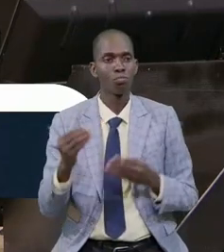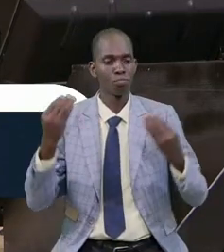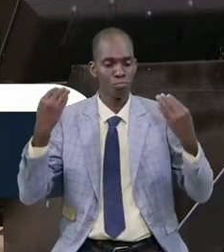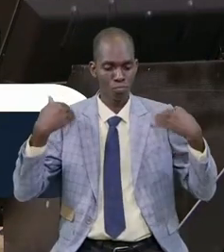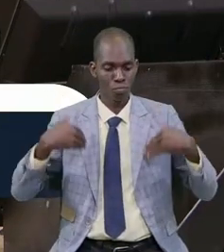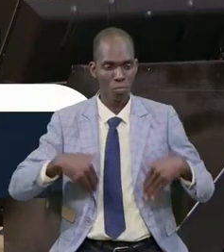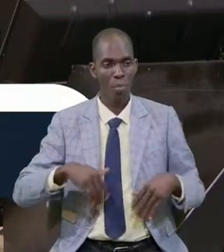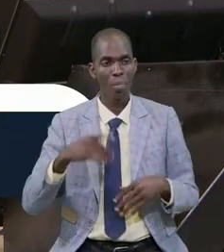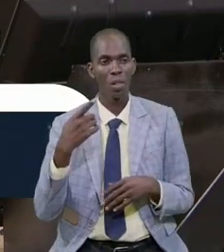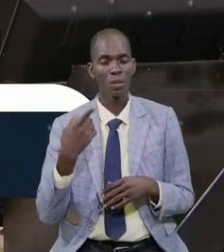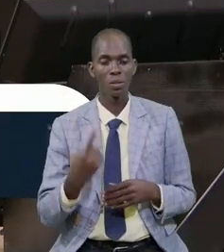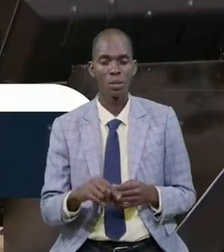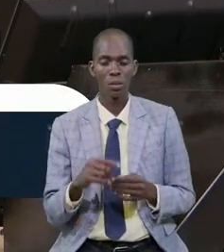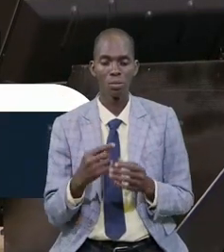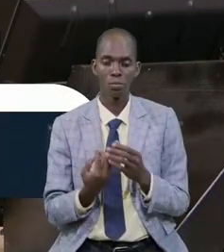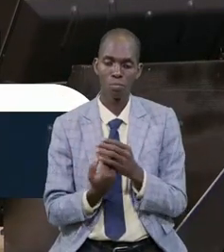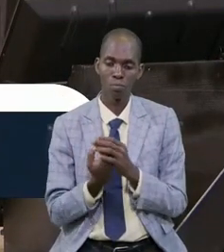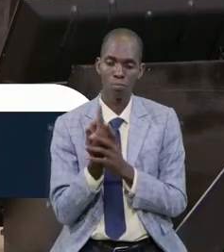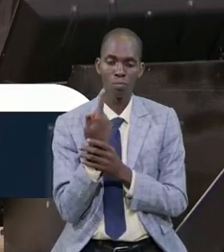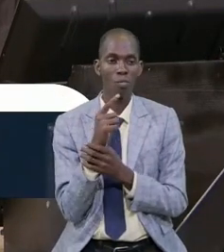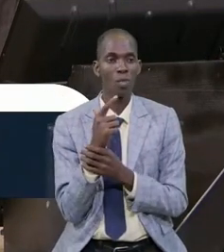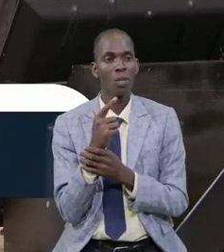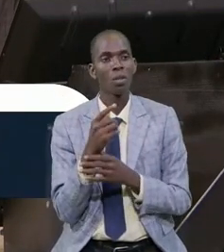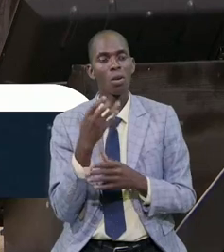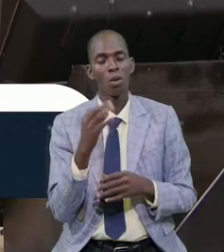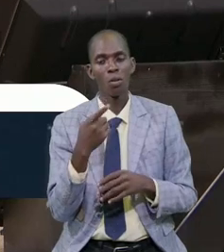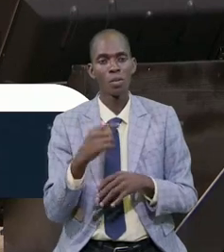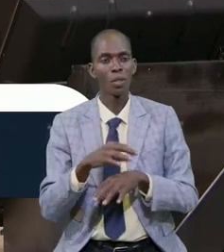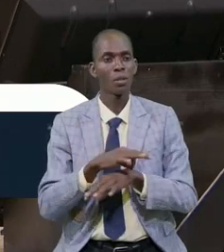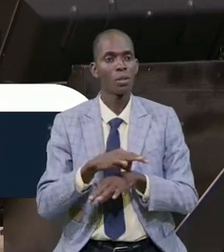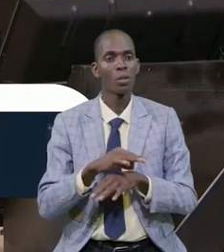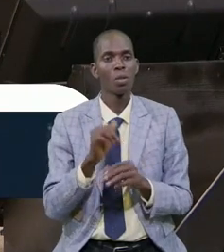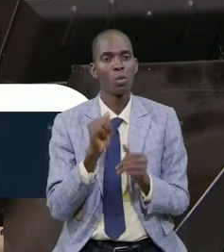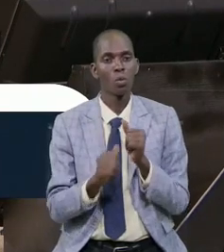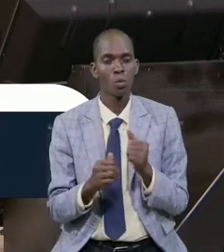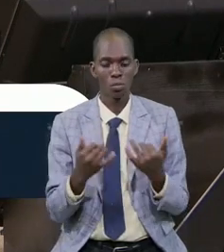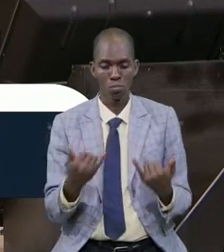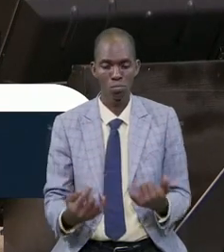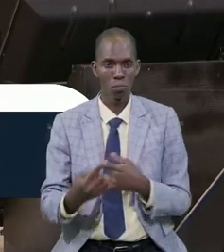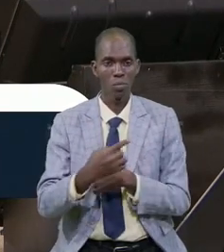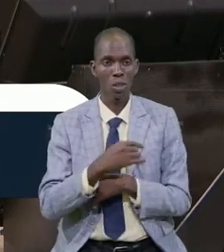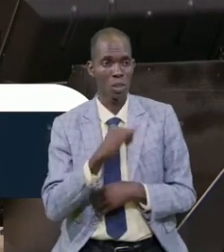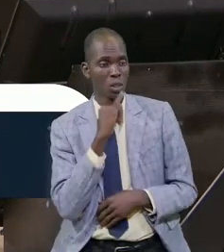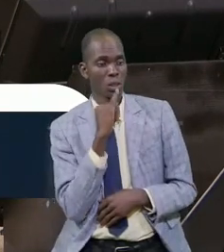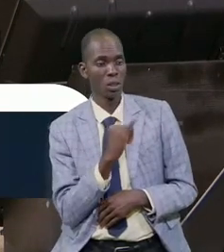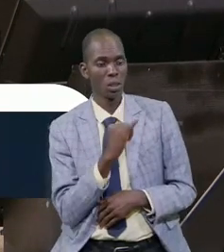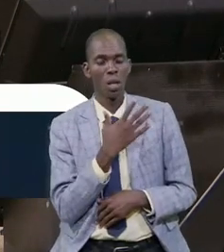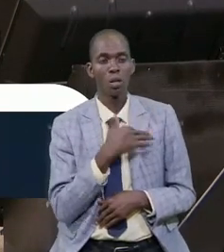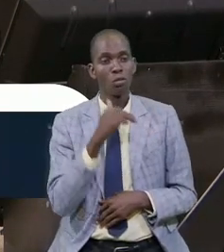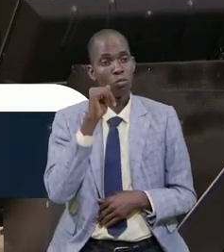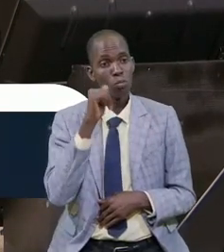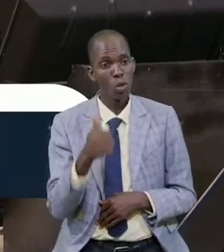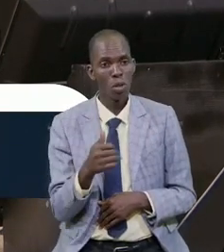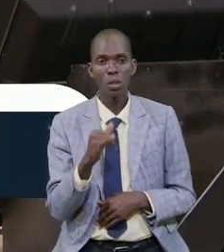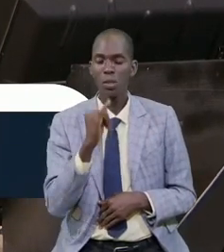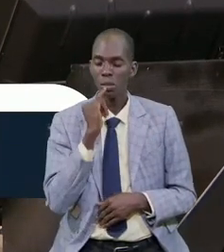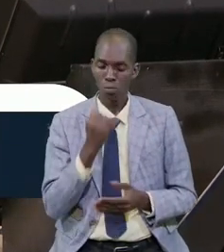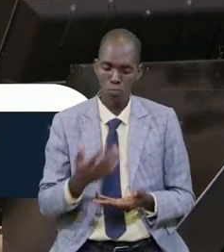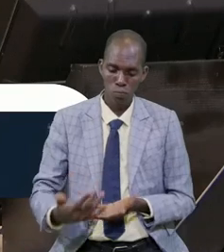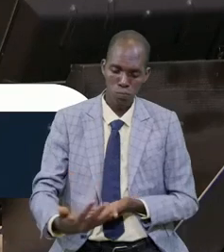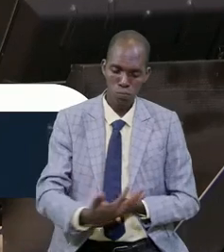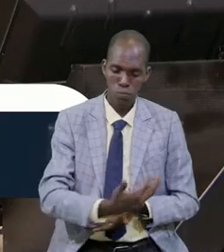revêt ainsi l'herbe des champs qui existe aujourd'hui